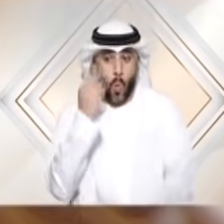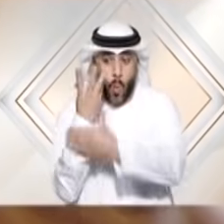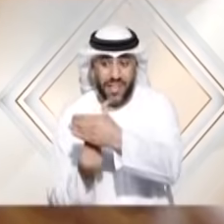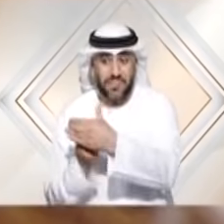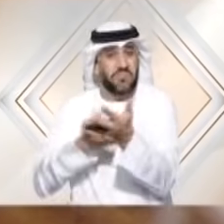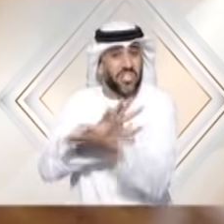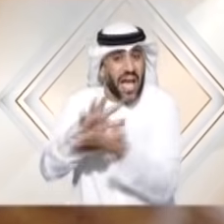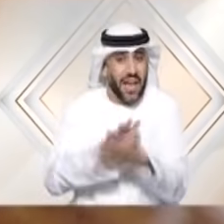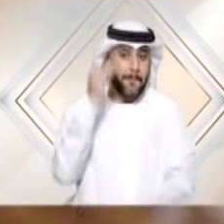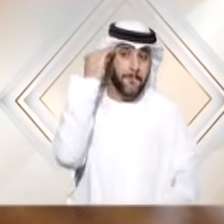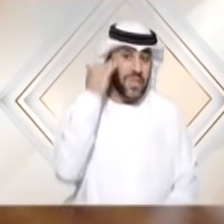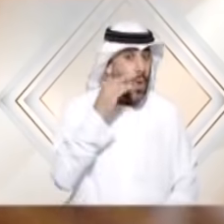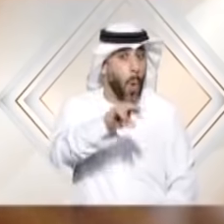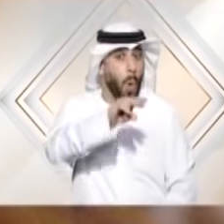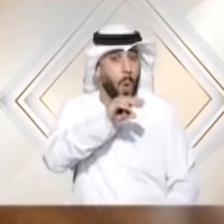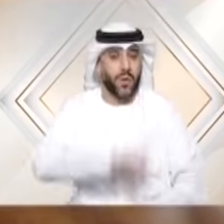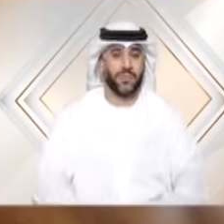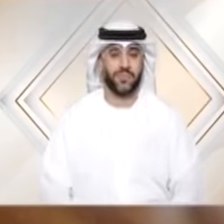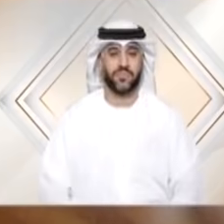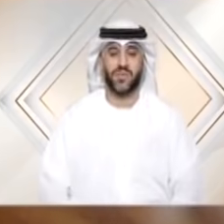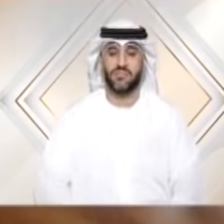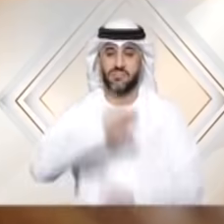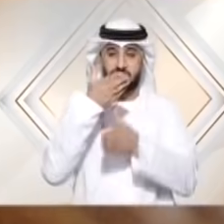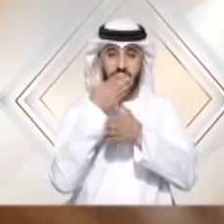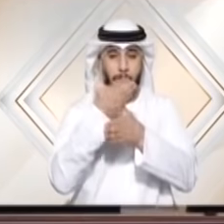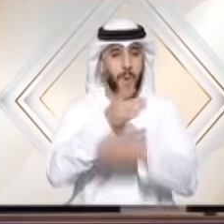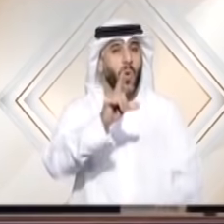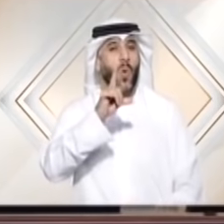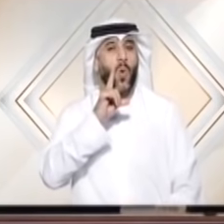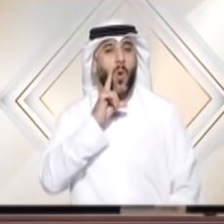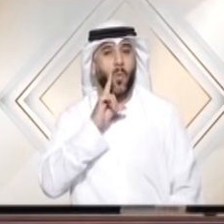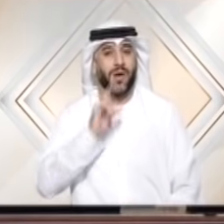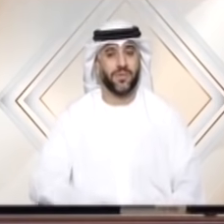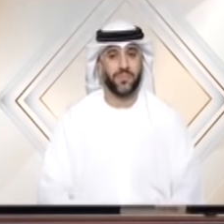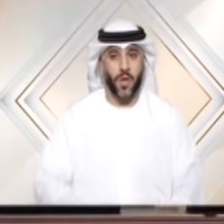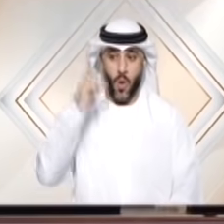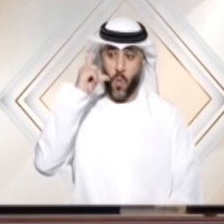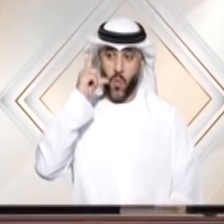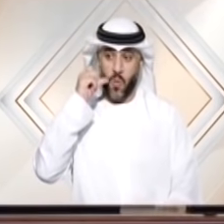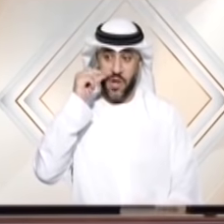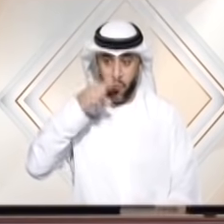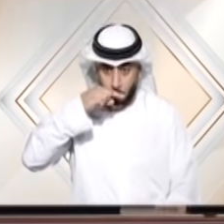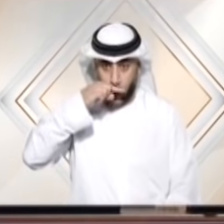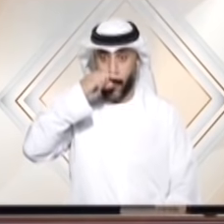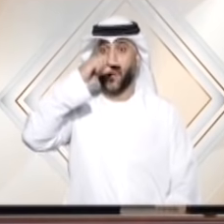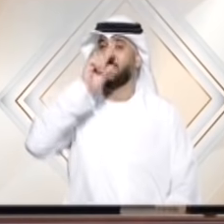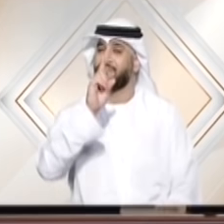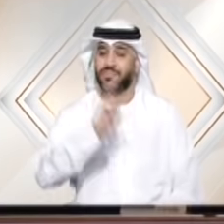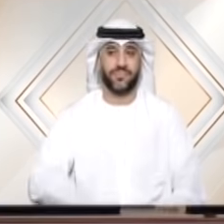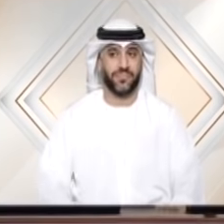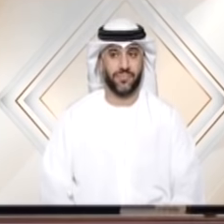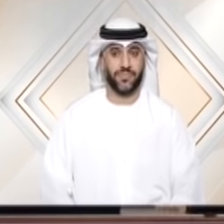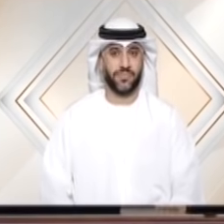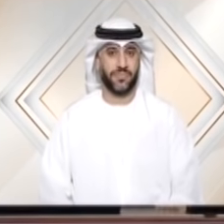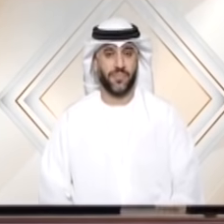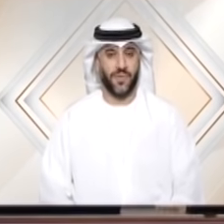بنتك، والله لولا الأمهات ما وجد مبدأ الذكورية أطلاقا. والله يا شيخ مرة خلني أكمل،